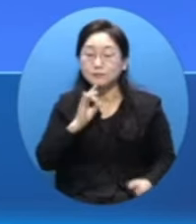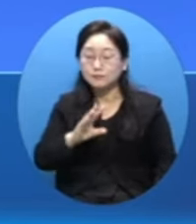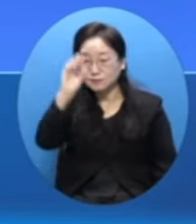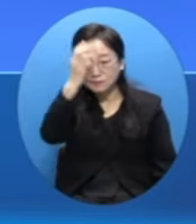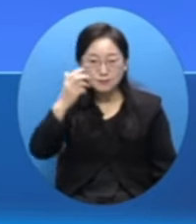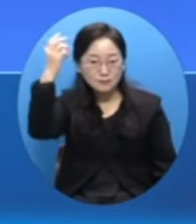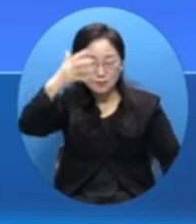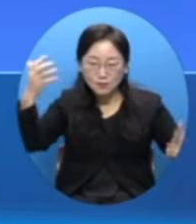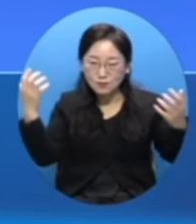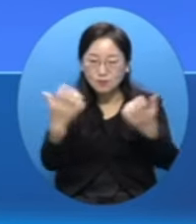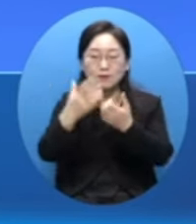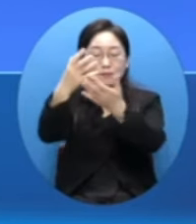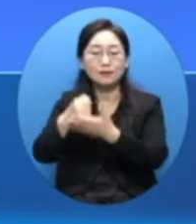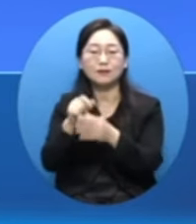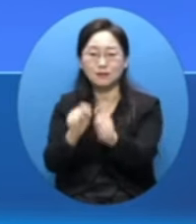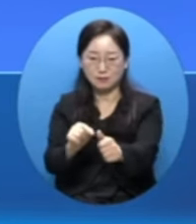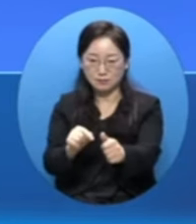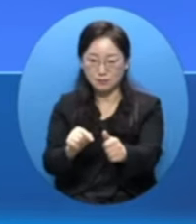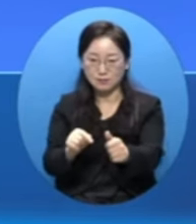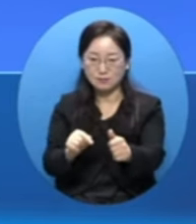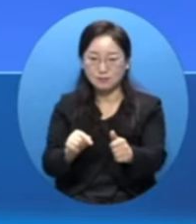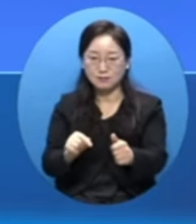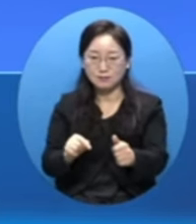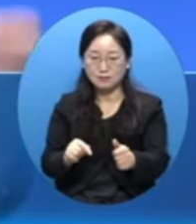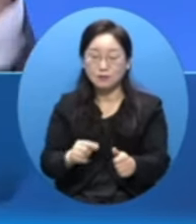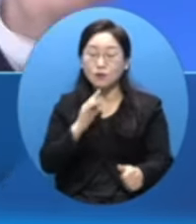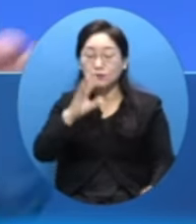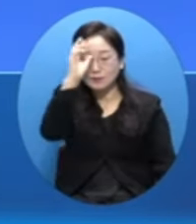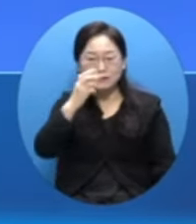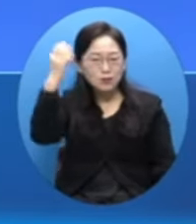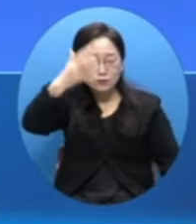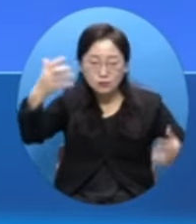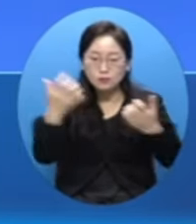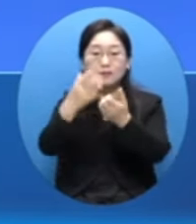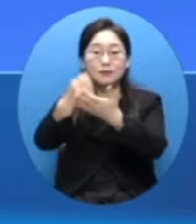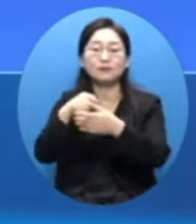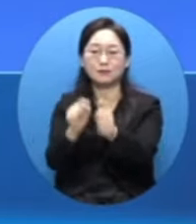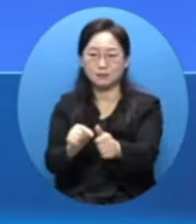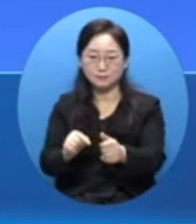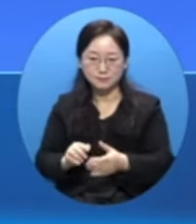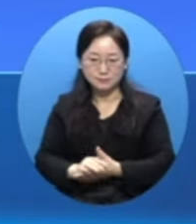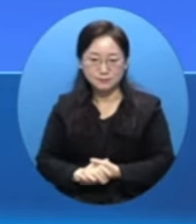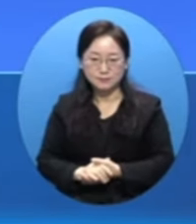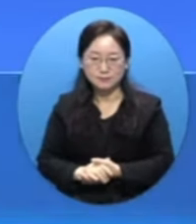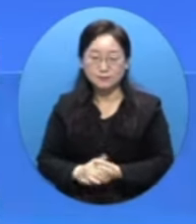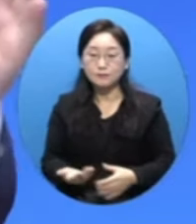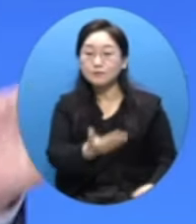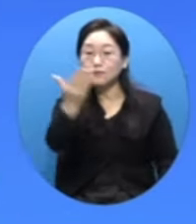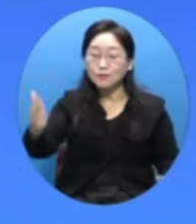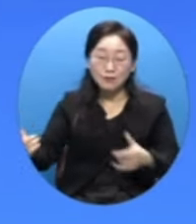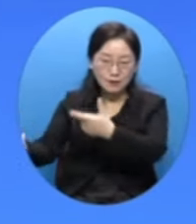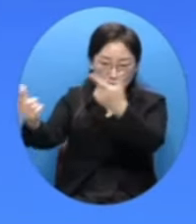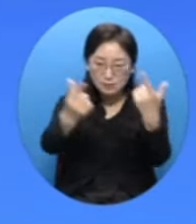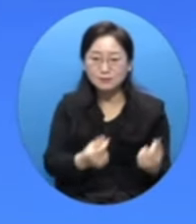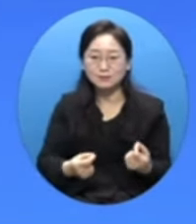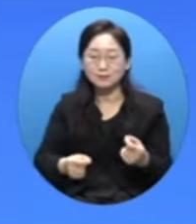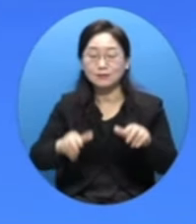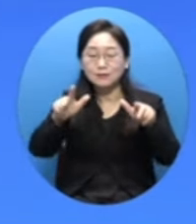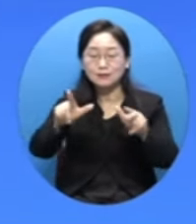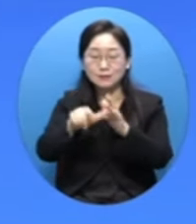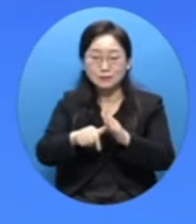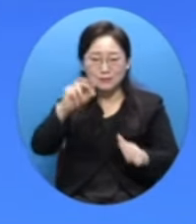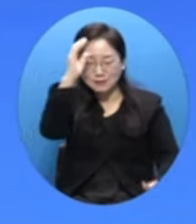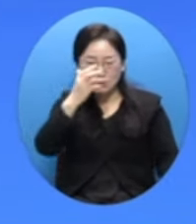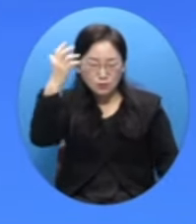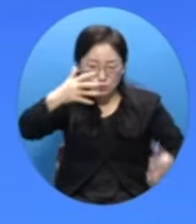오직 성령으로 충만함을 받으라. 오직 성령으로 충만함을 받으라. 여러분 모두가 이 시간